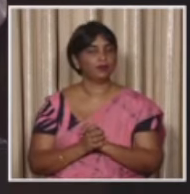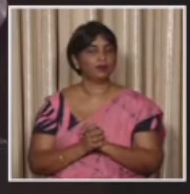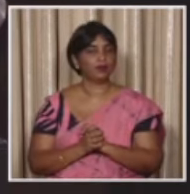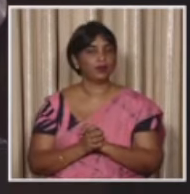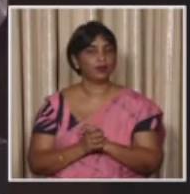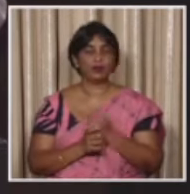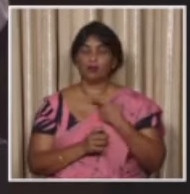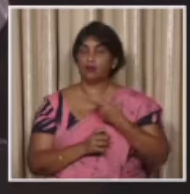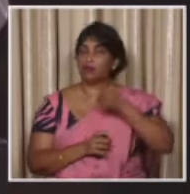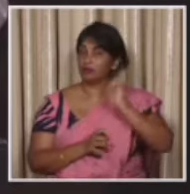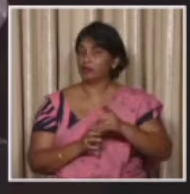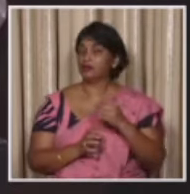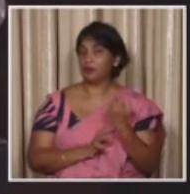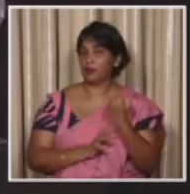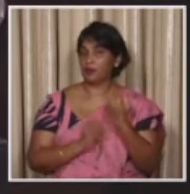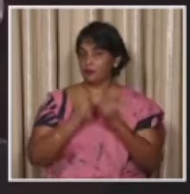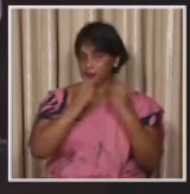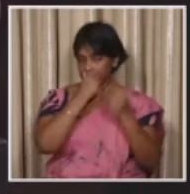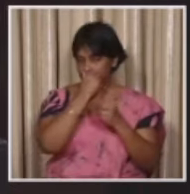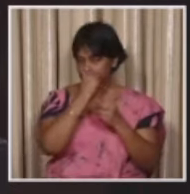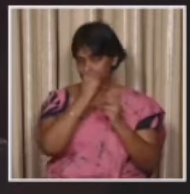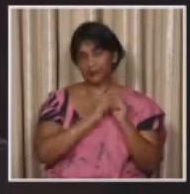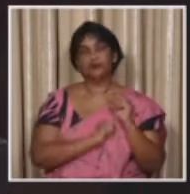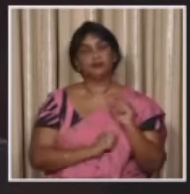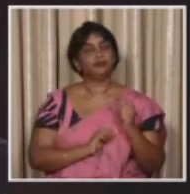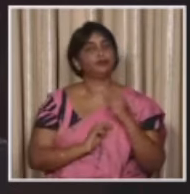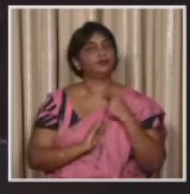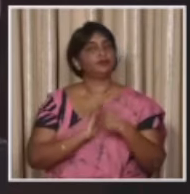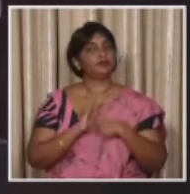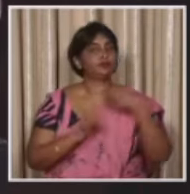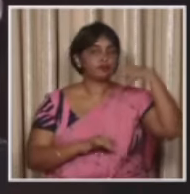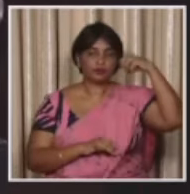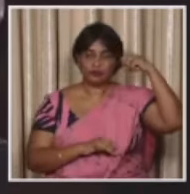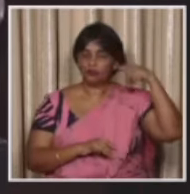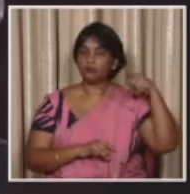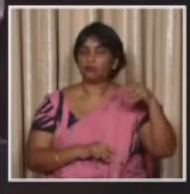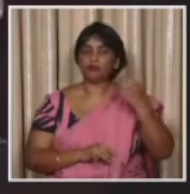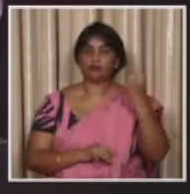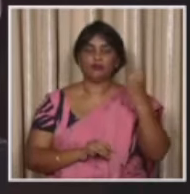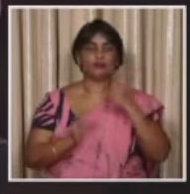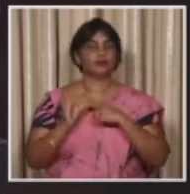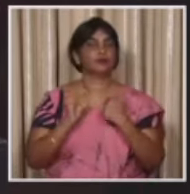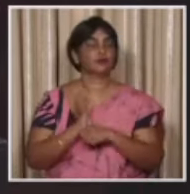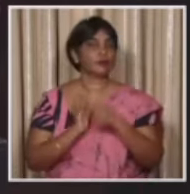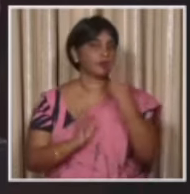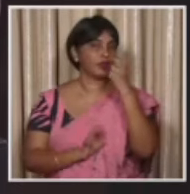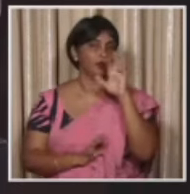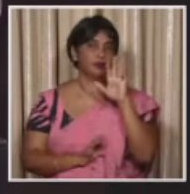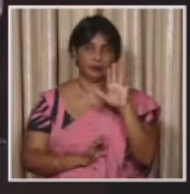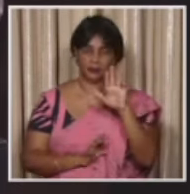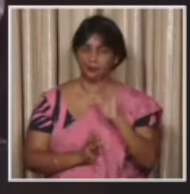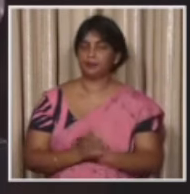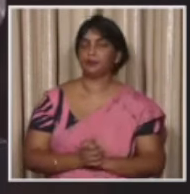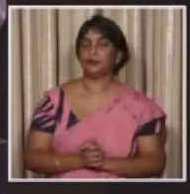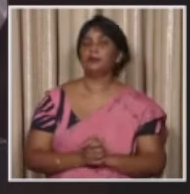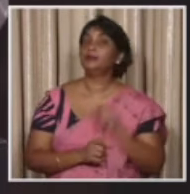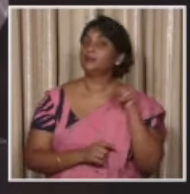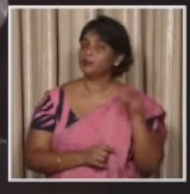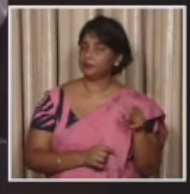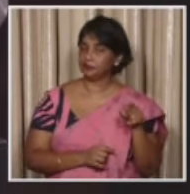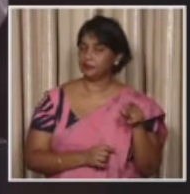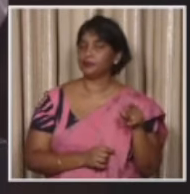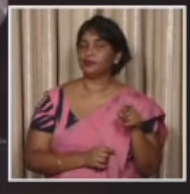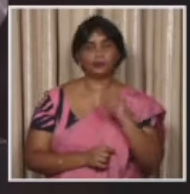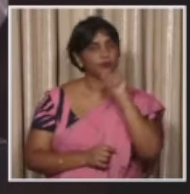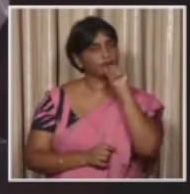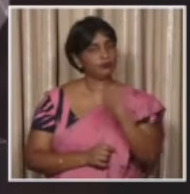ඔතරයිස් කළා රෙගුලේෂන් ශ්‍රී ලංකා ඉලෙක්ට්‍රිසිටි ඇක්ට් නම්බර් 20 2009. ඒකෙන්